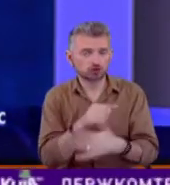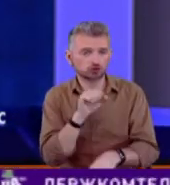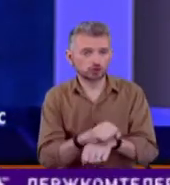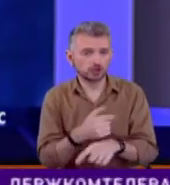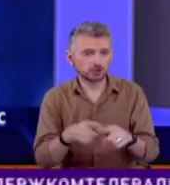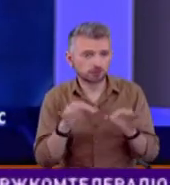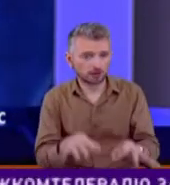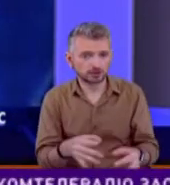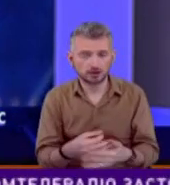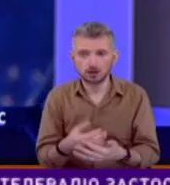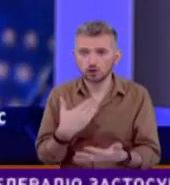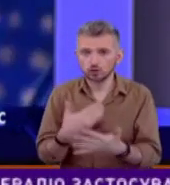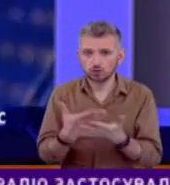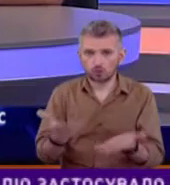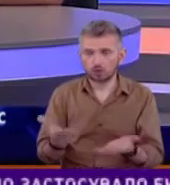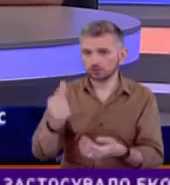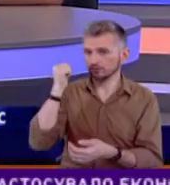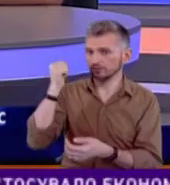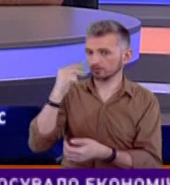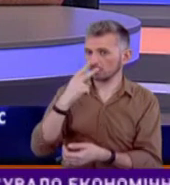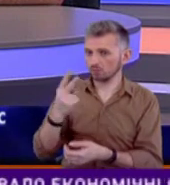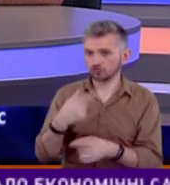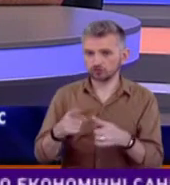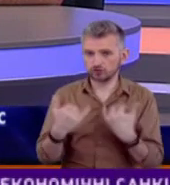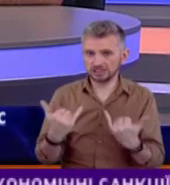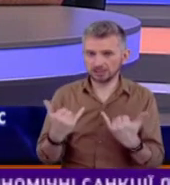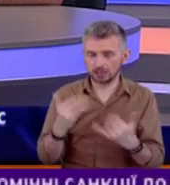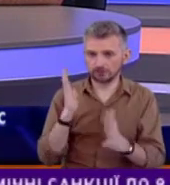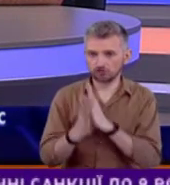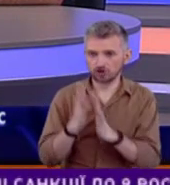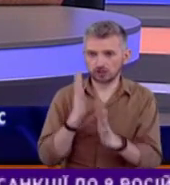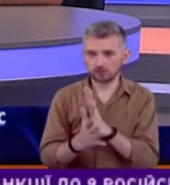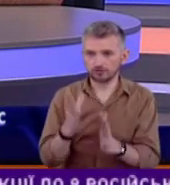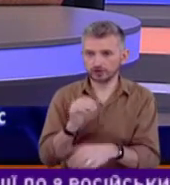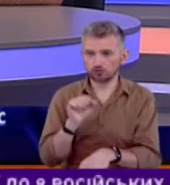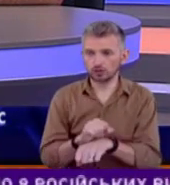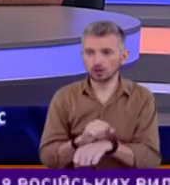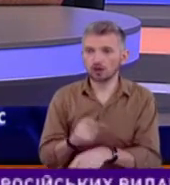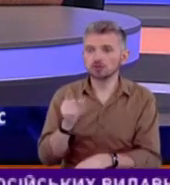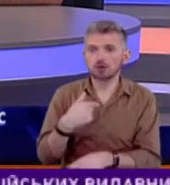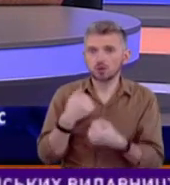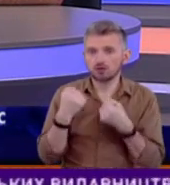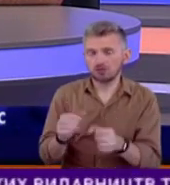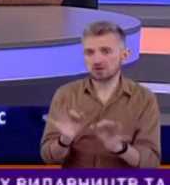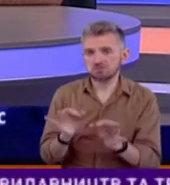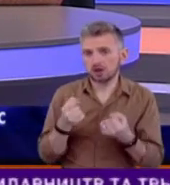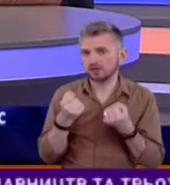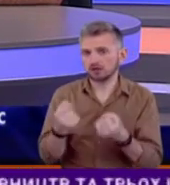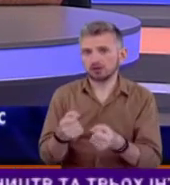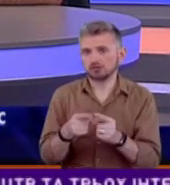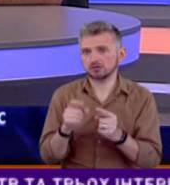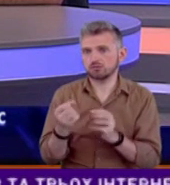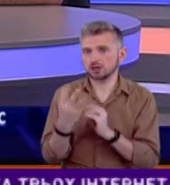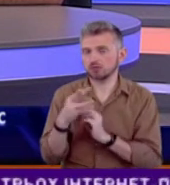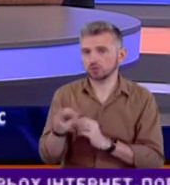Ну, це правда. От онлайн, от за нашими плечима, це онлайн Хрещатик, да, зараз ще стоїть. Ну, от там я їхав, ну, замечательно доїхав, кстати, минут за 15.